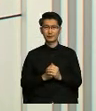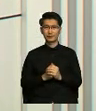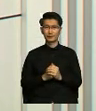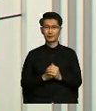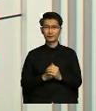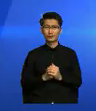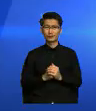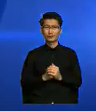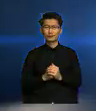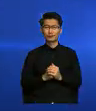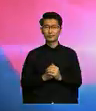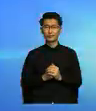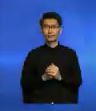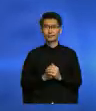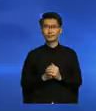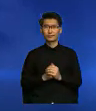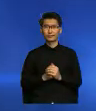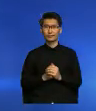박미현 기자입니다.